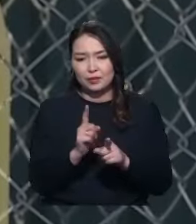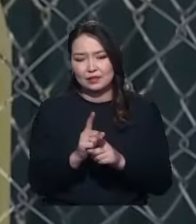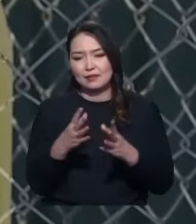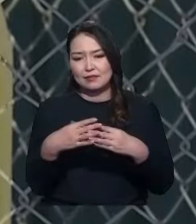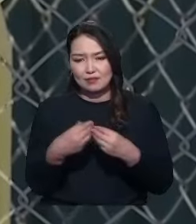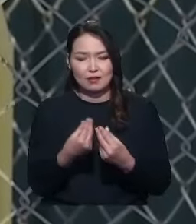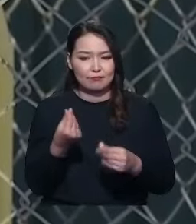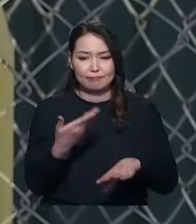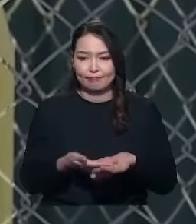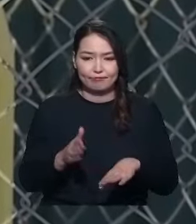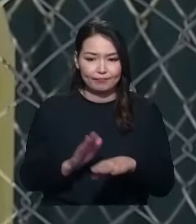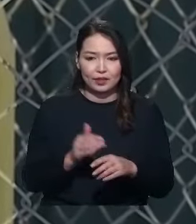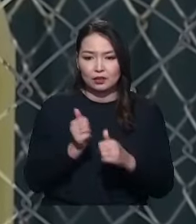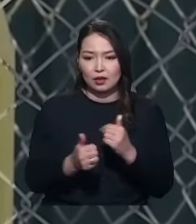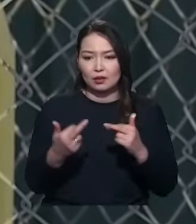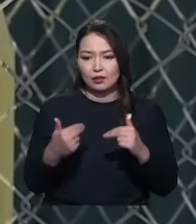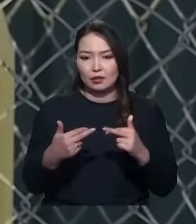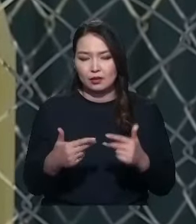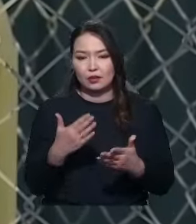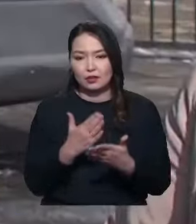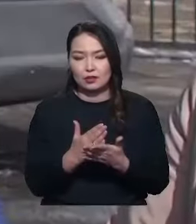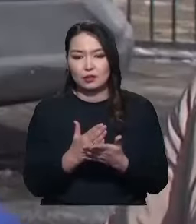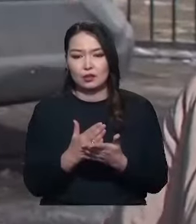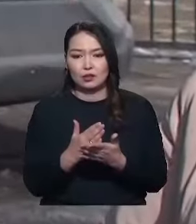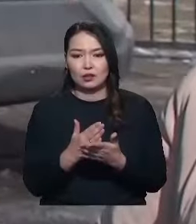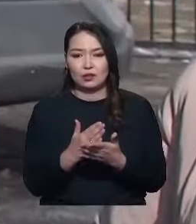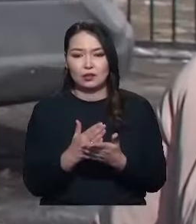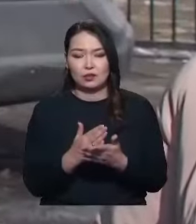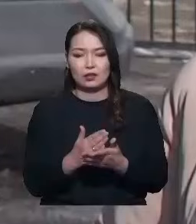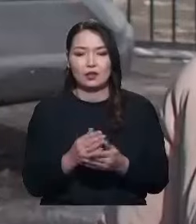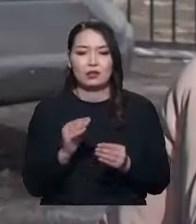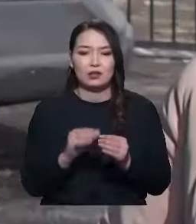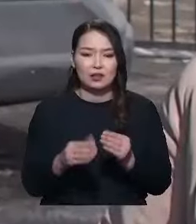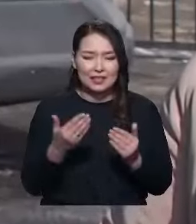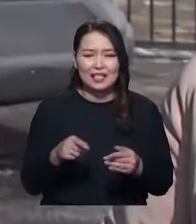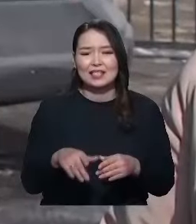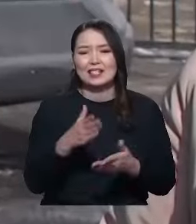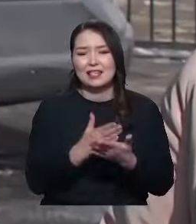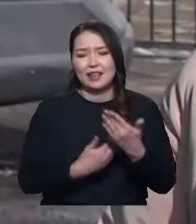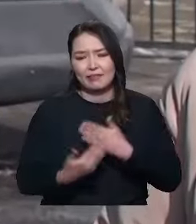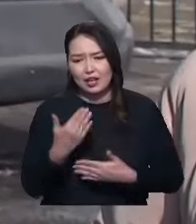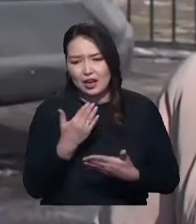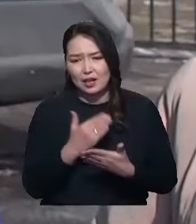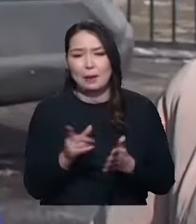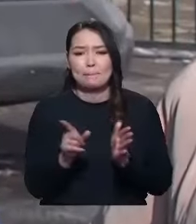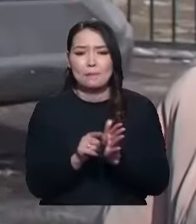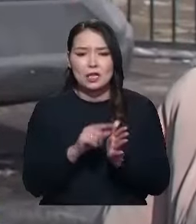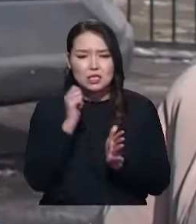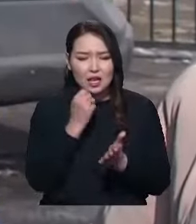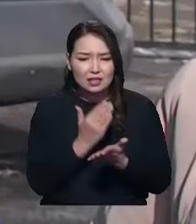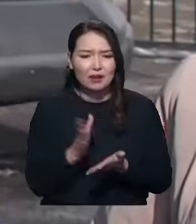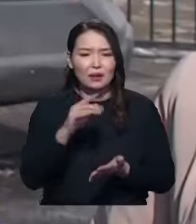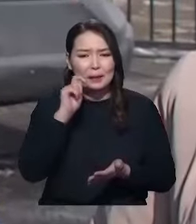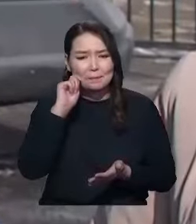бюджету, жалуются алматинцы. 10 тысяч это все идет. Здесь пенсионеры есть, инвалиды есть. Они получают мизерную